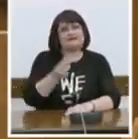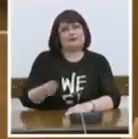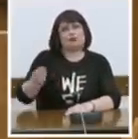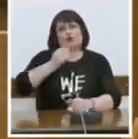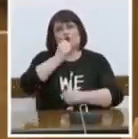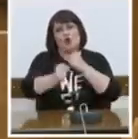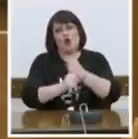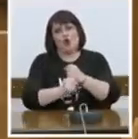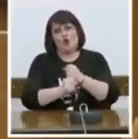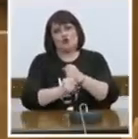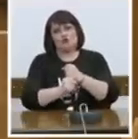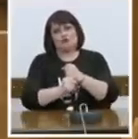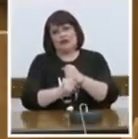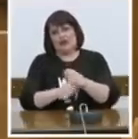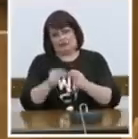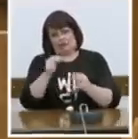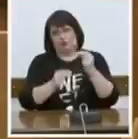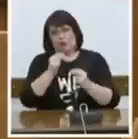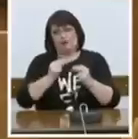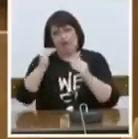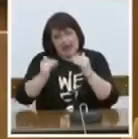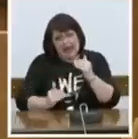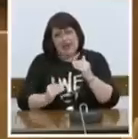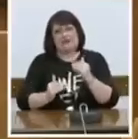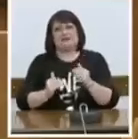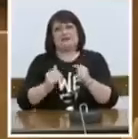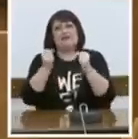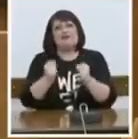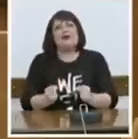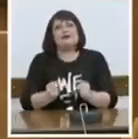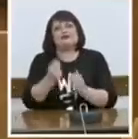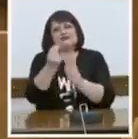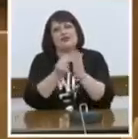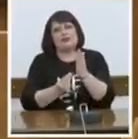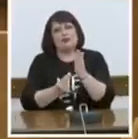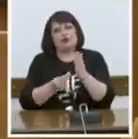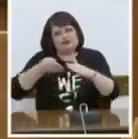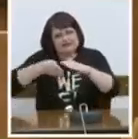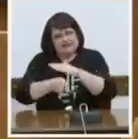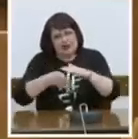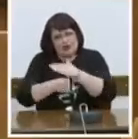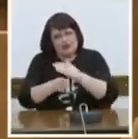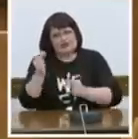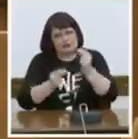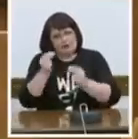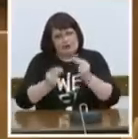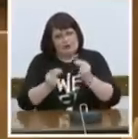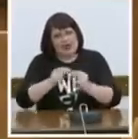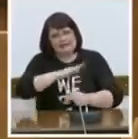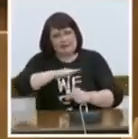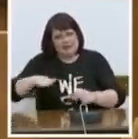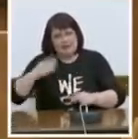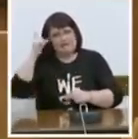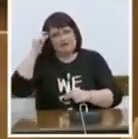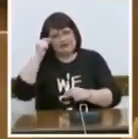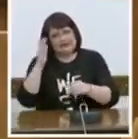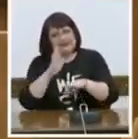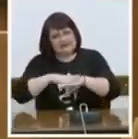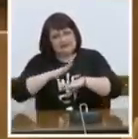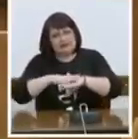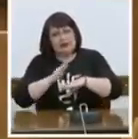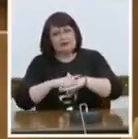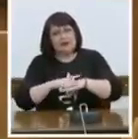βάση εισαγωγής, σαν το πρόβλημα να είναι των παιδιών, αν δεν καταφέρνουν σε αυτές τις